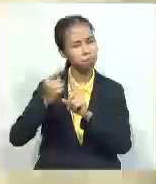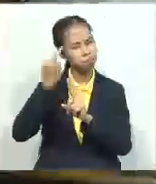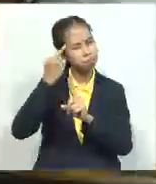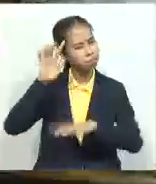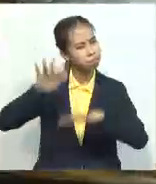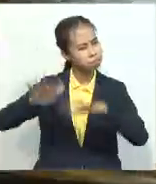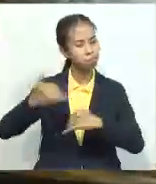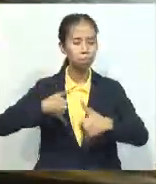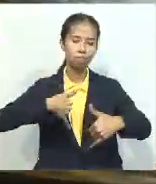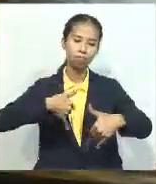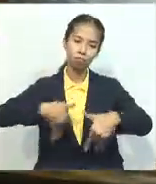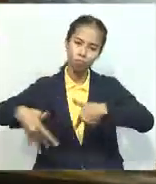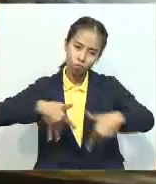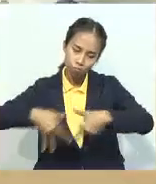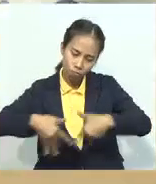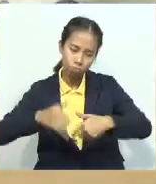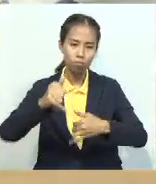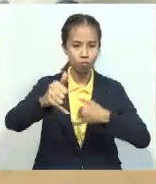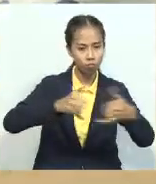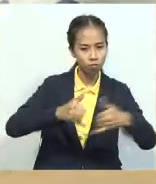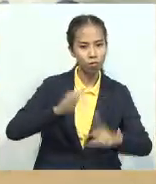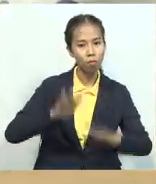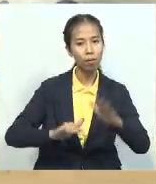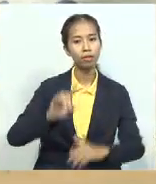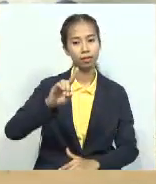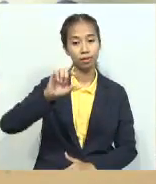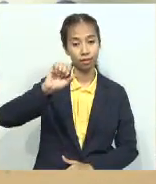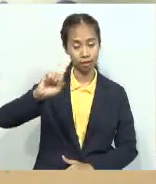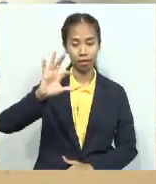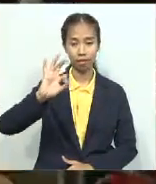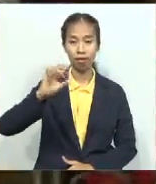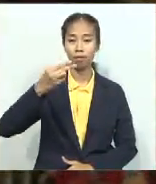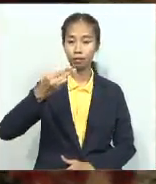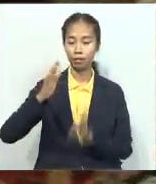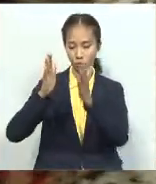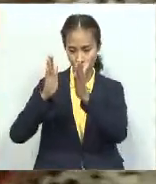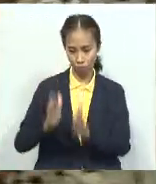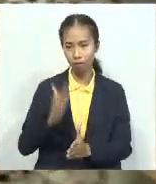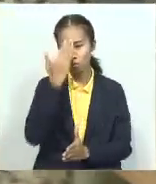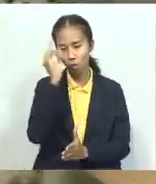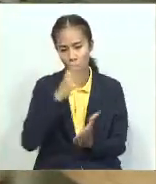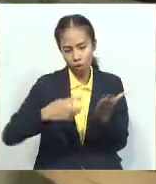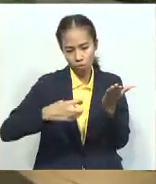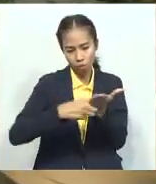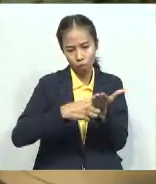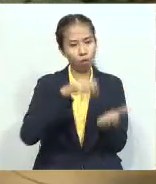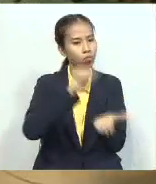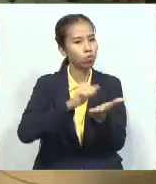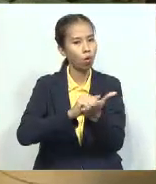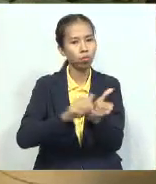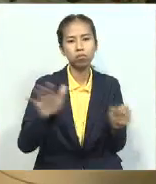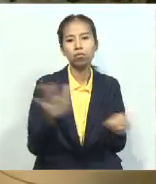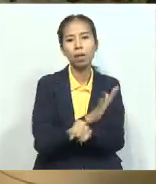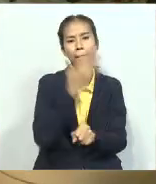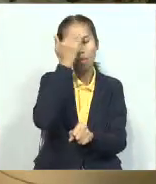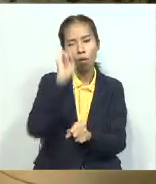มีประชาชนใช้บริการ 190,000 คนซึ่งเป็นวันที่มียอดจองตั๋วเต็มเร็วที่สุดเนื่องจากเป็นวันทำงานวันสุด